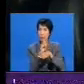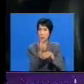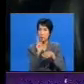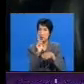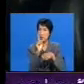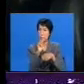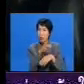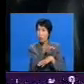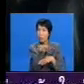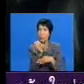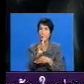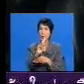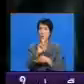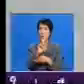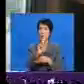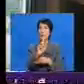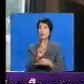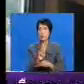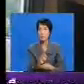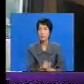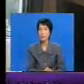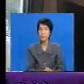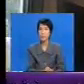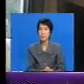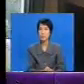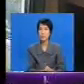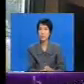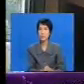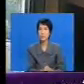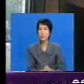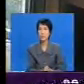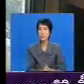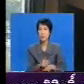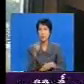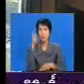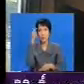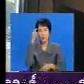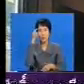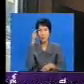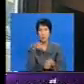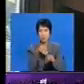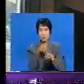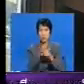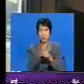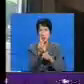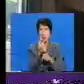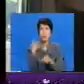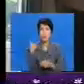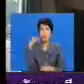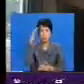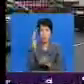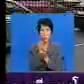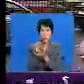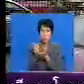ก็มีแล้วผมชอบ ผมว่าผมไม่ติดครับ ทำไมล่ะคะ เพราะว่าทางเจ้าหน้าที่คงจะมีทางหลีกเลี่ยงให้